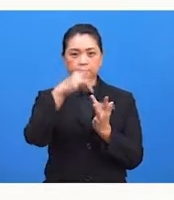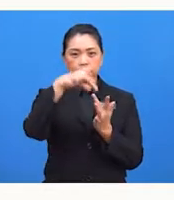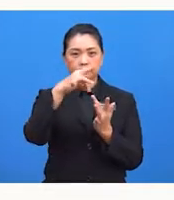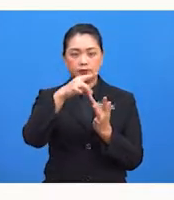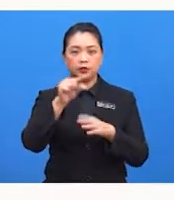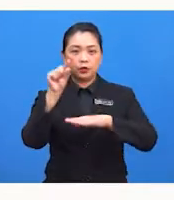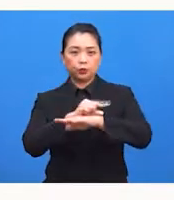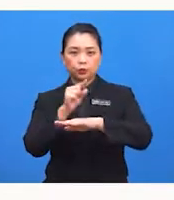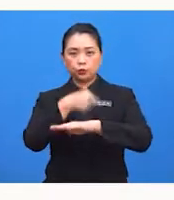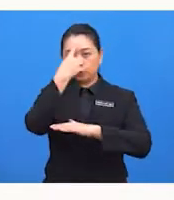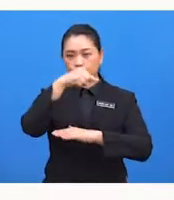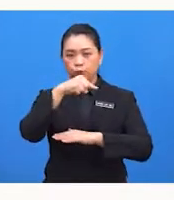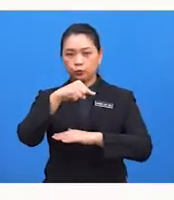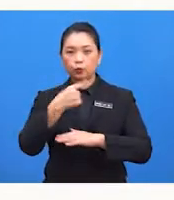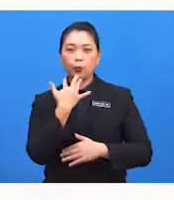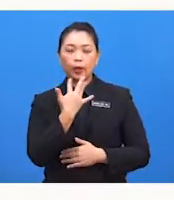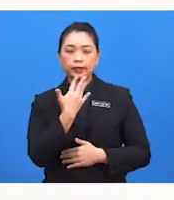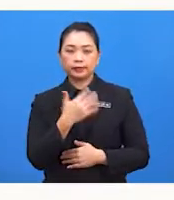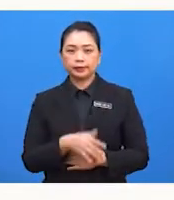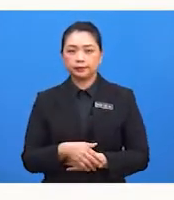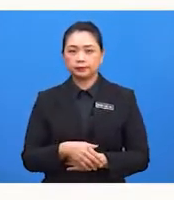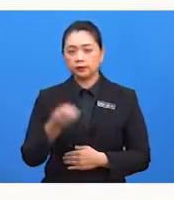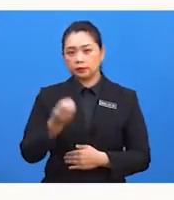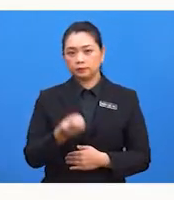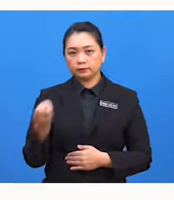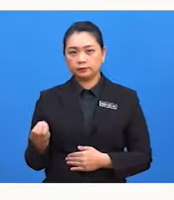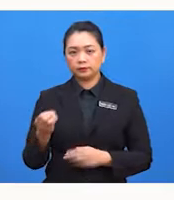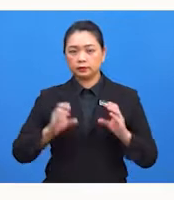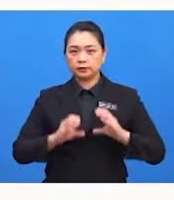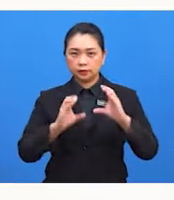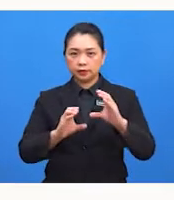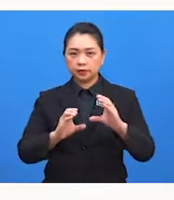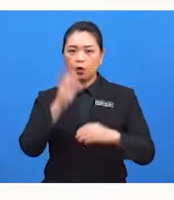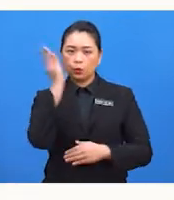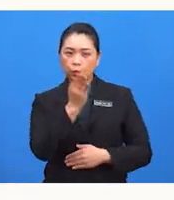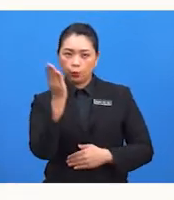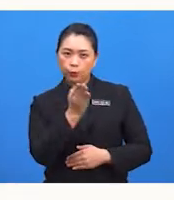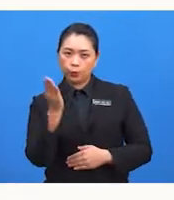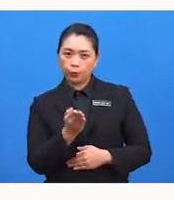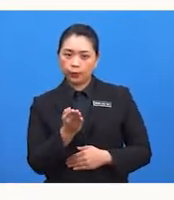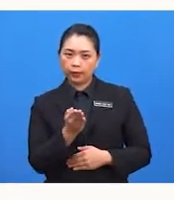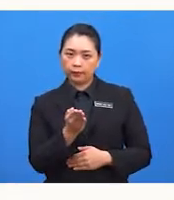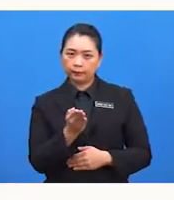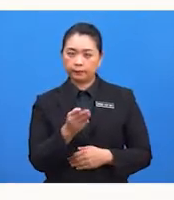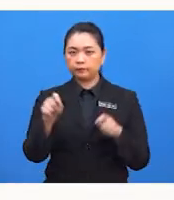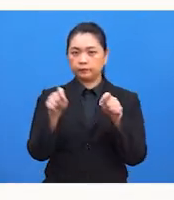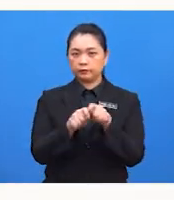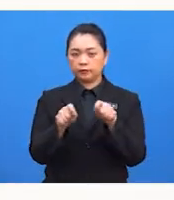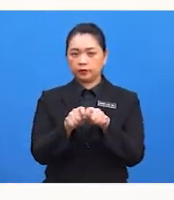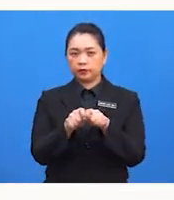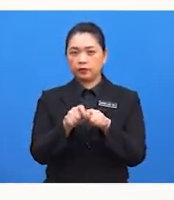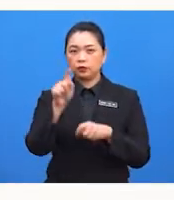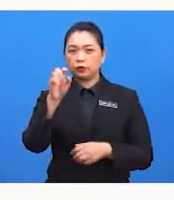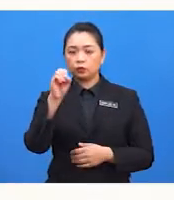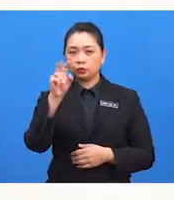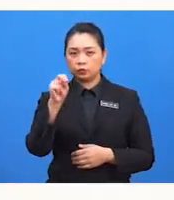mewarnakan objek secara lorekan warna seperti ton warna dalam bentuk linear